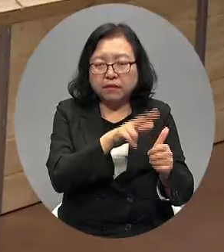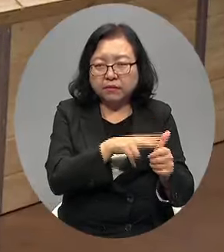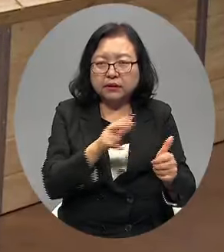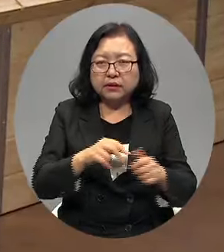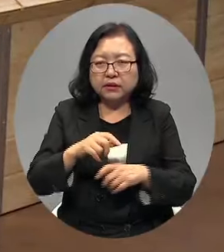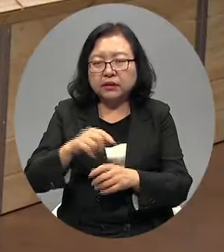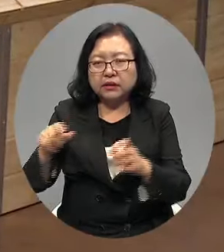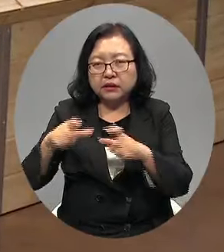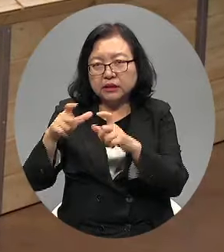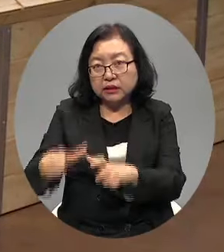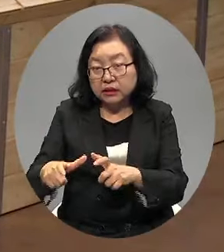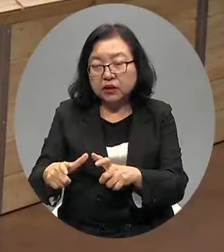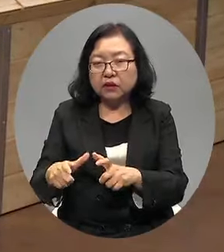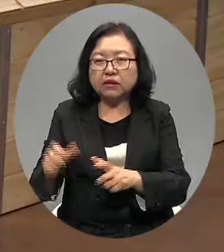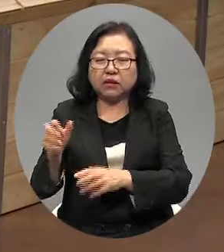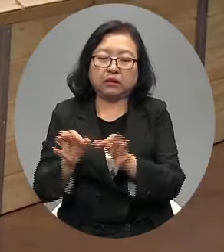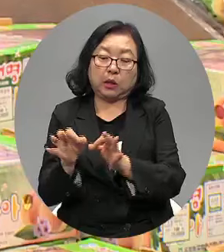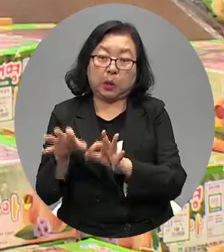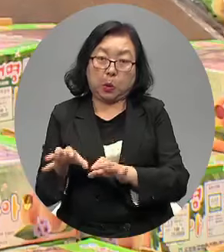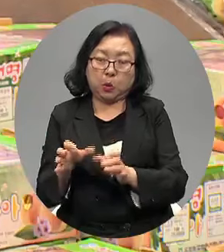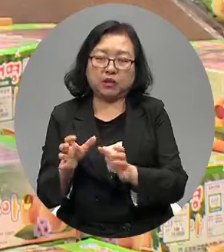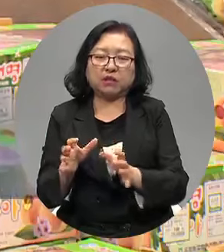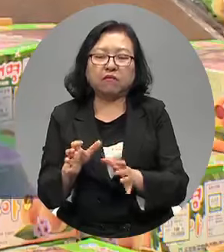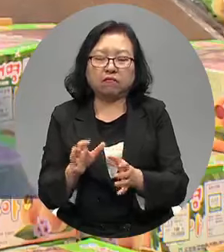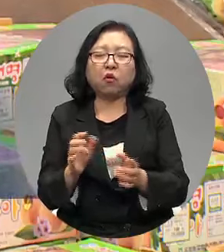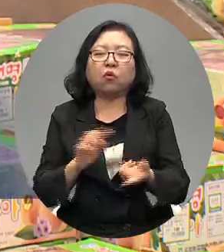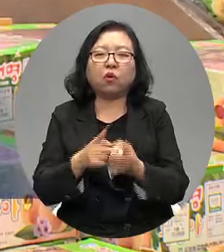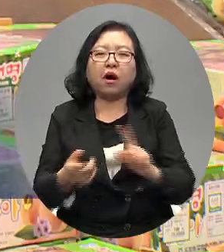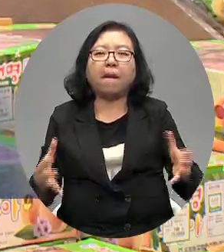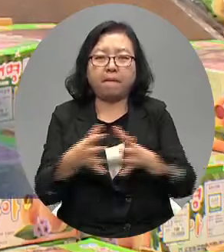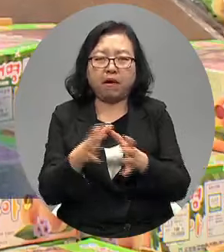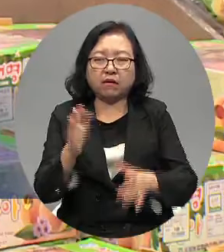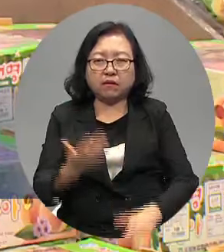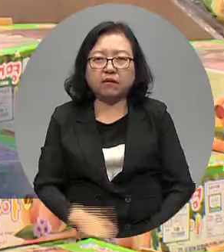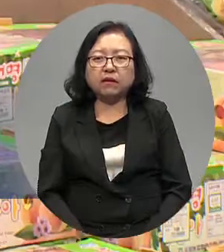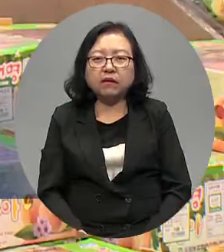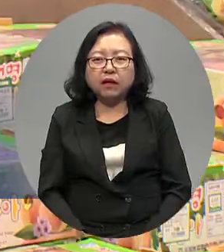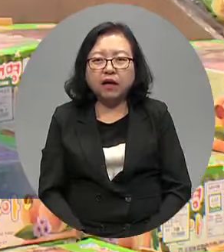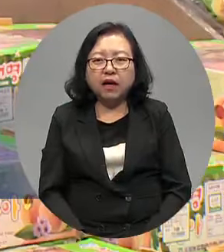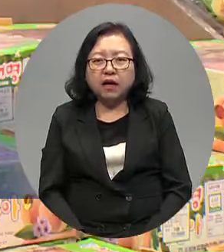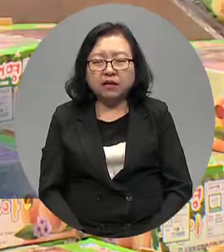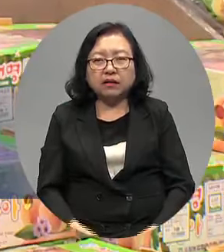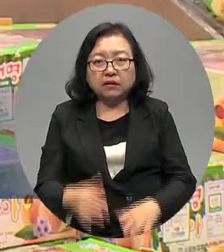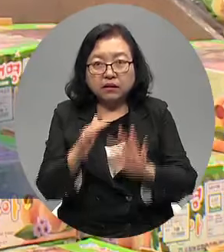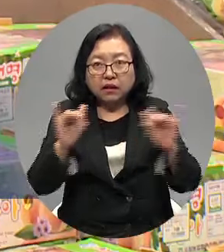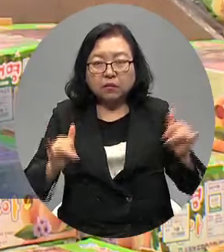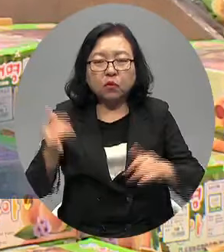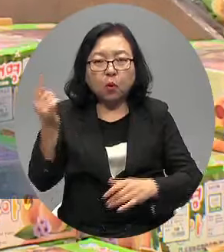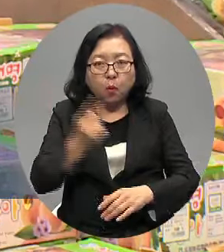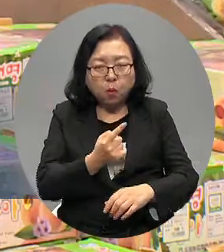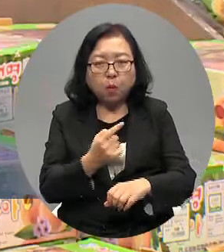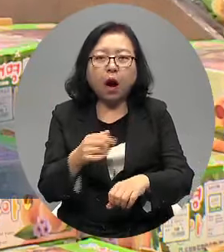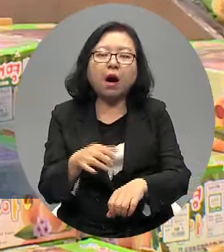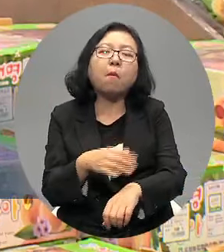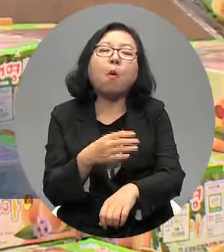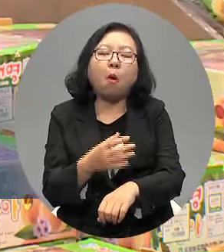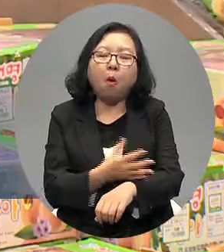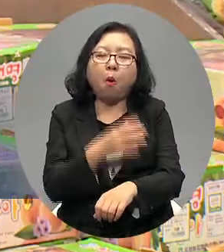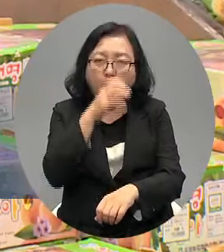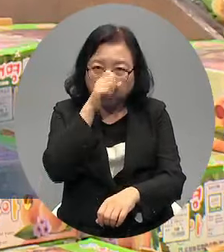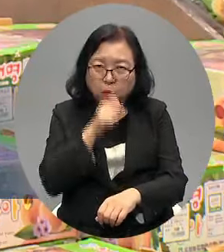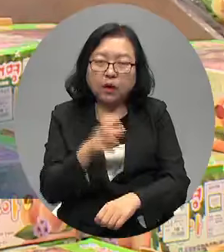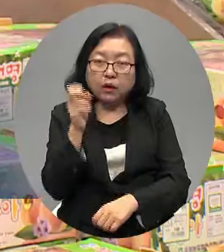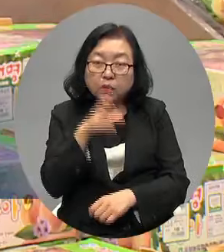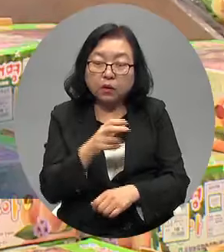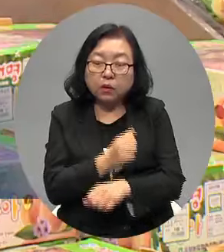상권이 상생에 나섰습니다. 시민들의 접근성이 굉장히 많이 있다고 생각되고 또 대형마트에서도 흔쾌히